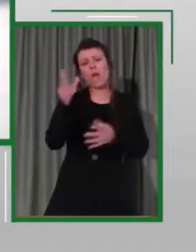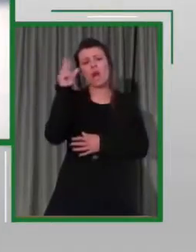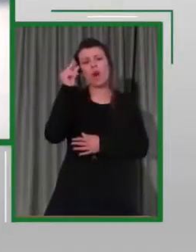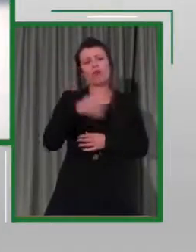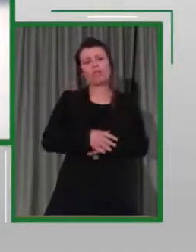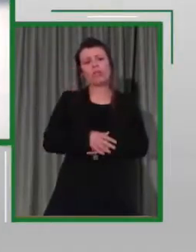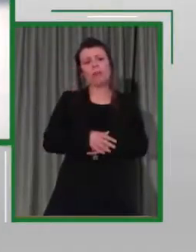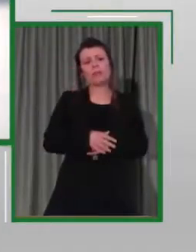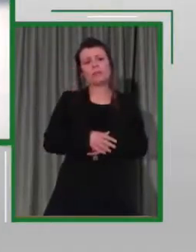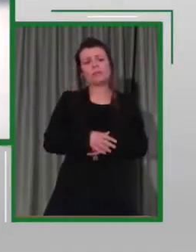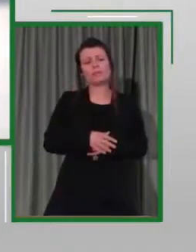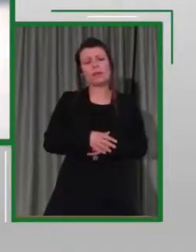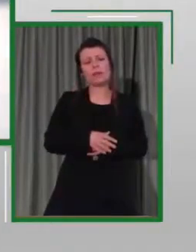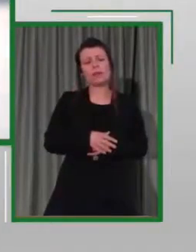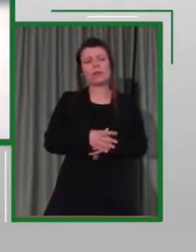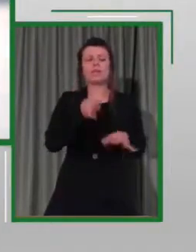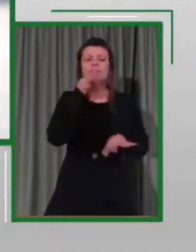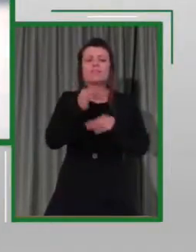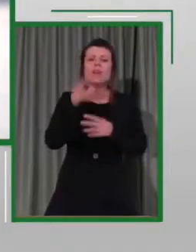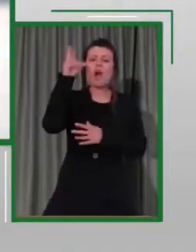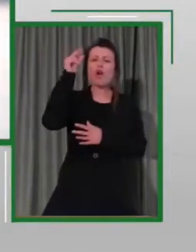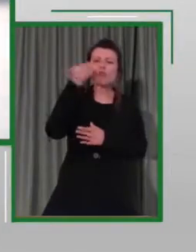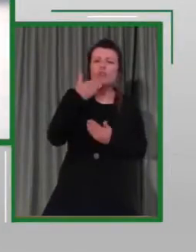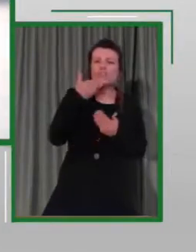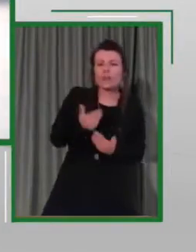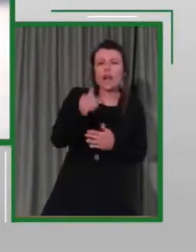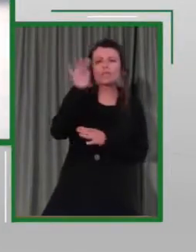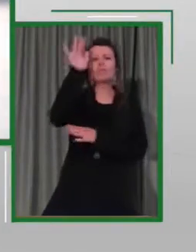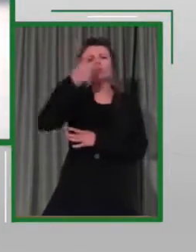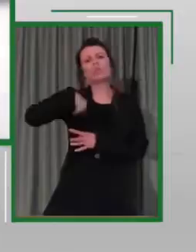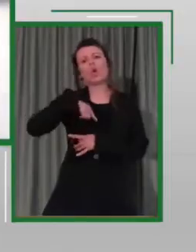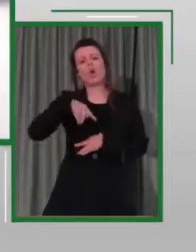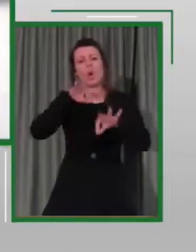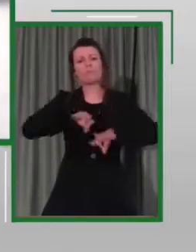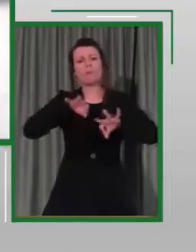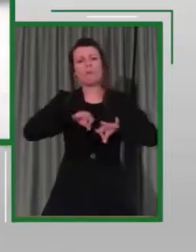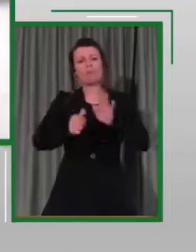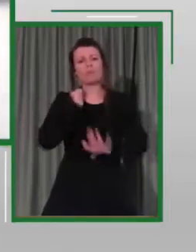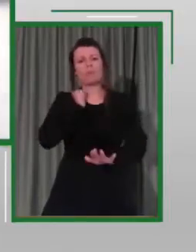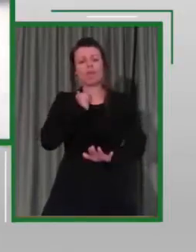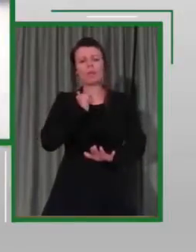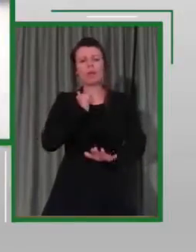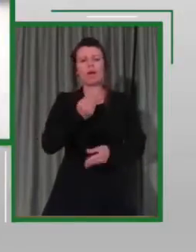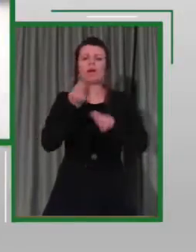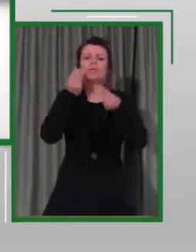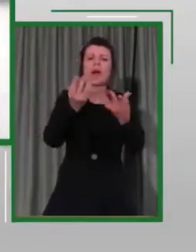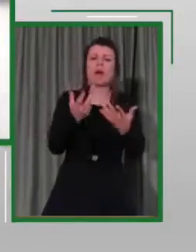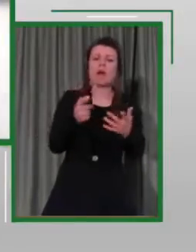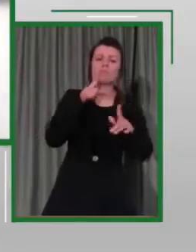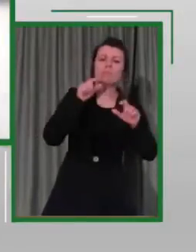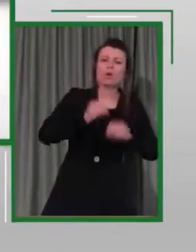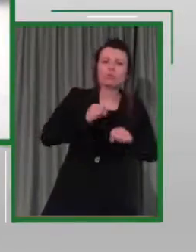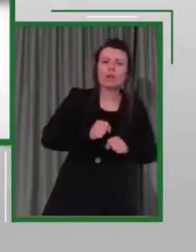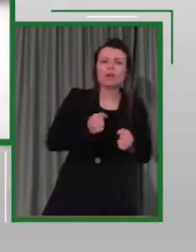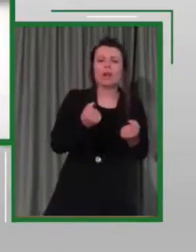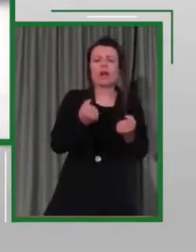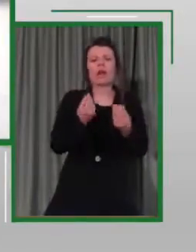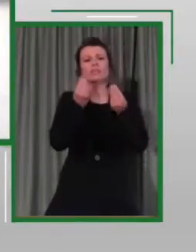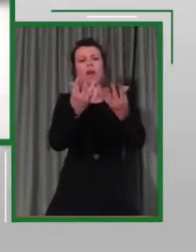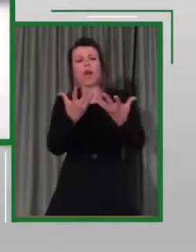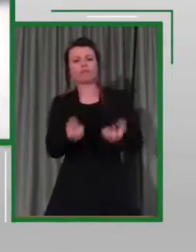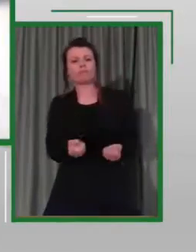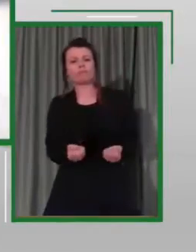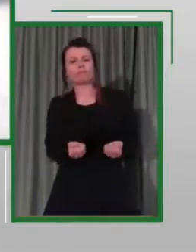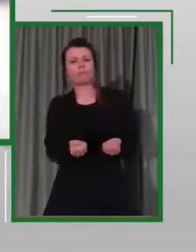attrezzati in futuro, che produca delle comprensioni, e per farlo bisogna puntare la conoscenza e